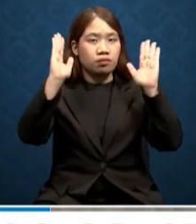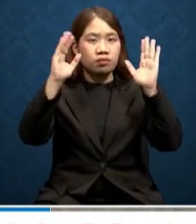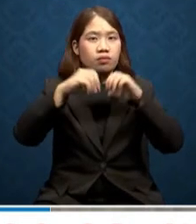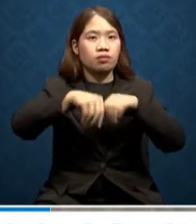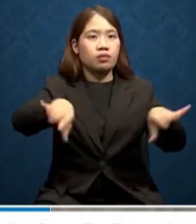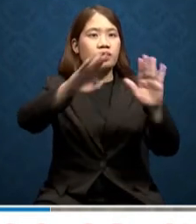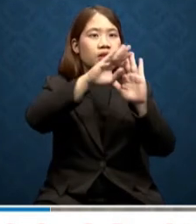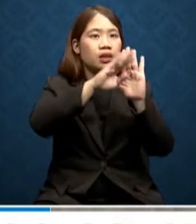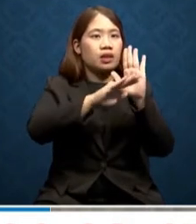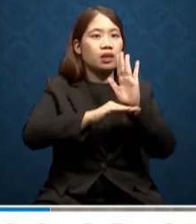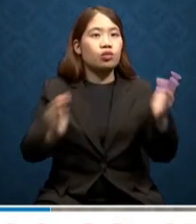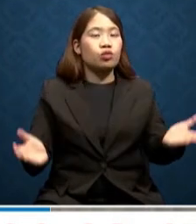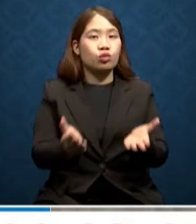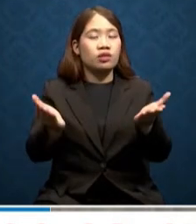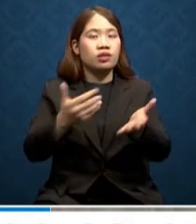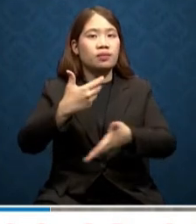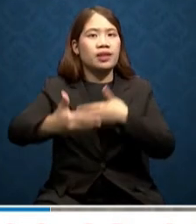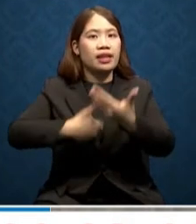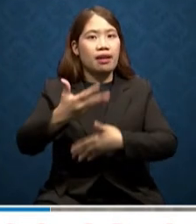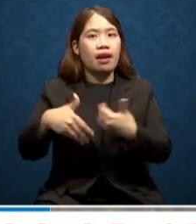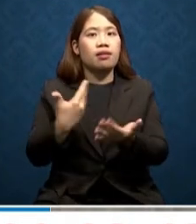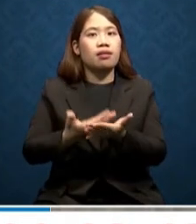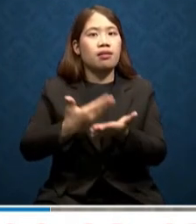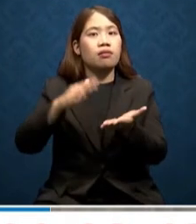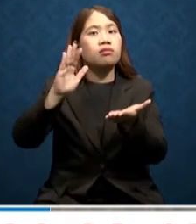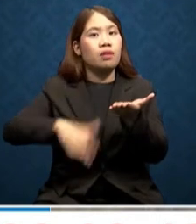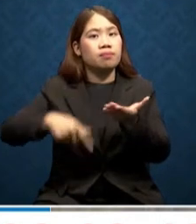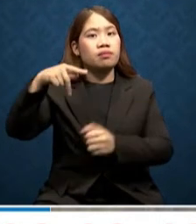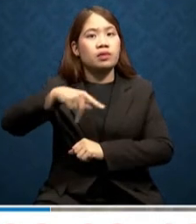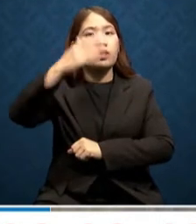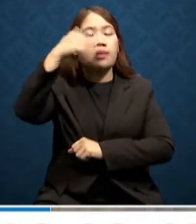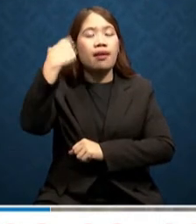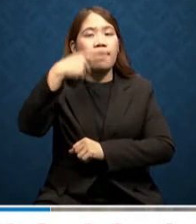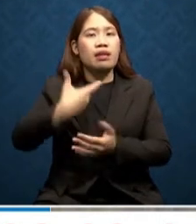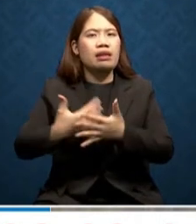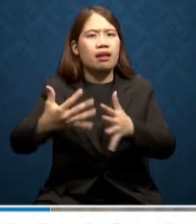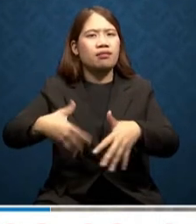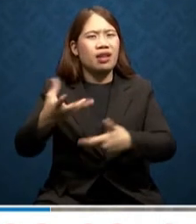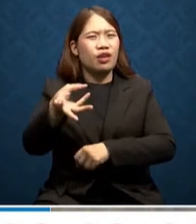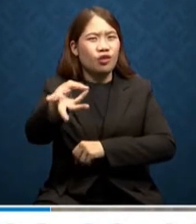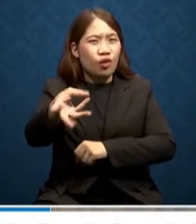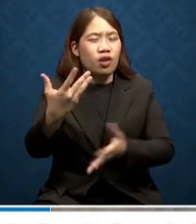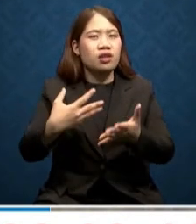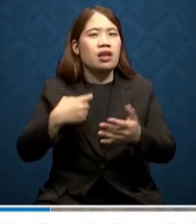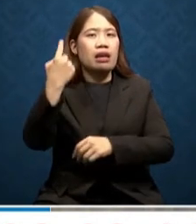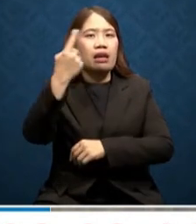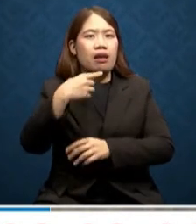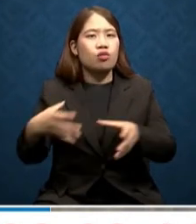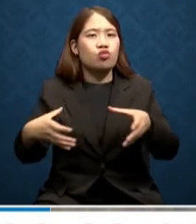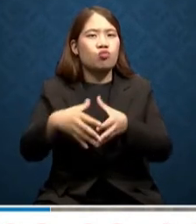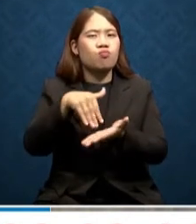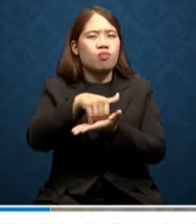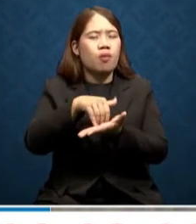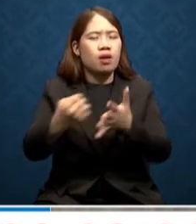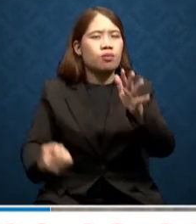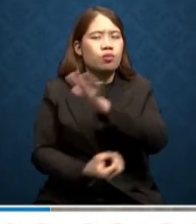การส่งเสริมการขายในราคาต่ำเป็นพิเศษสำหรับผู้ที่มีรายได้น้อยแล้วก็ผู้ดโอกาสทางสังคมด้วยนะครับแล้วก็